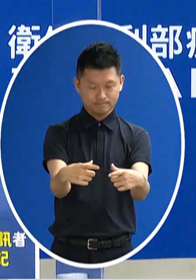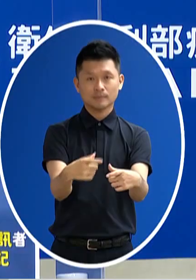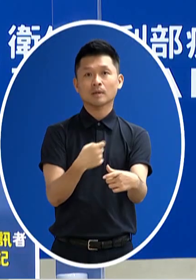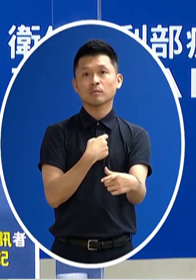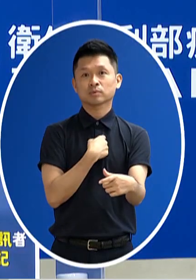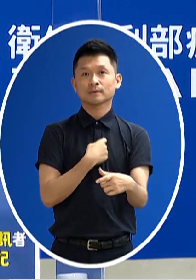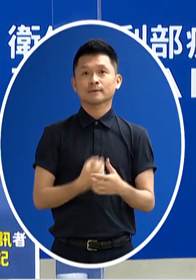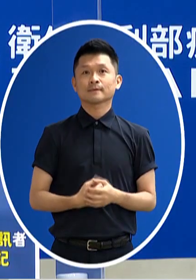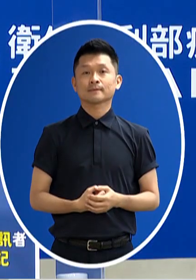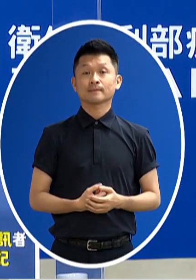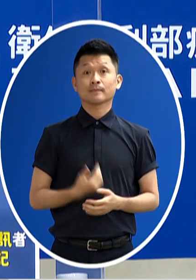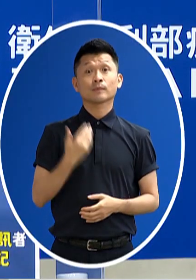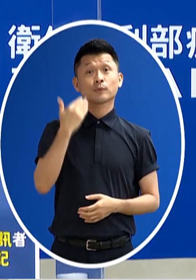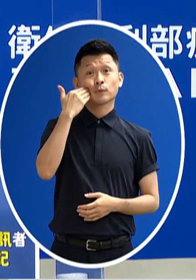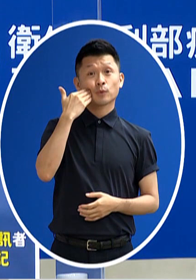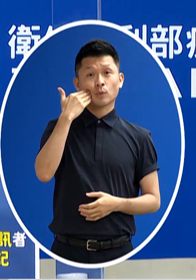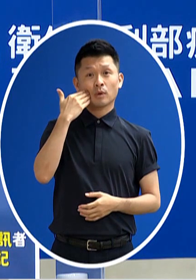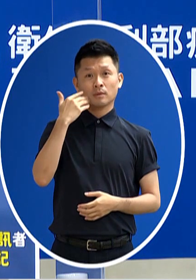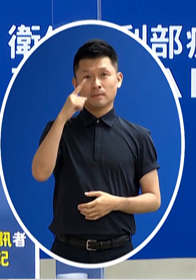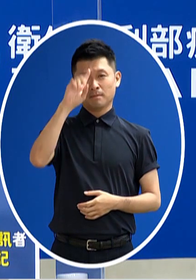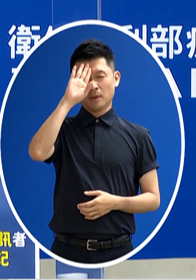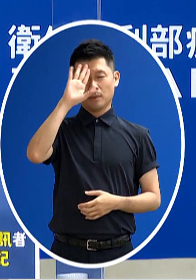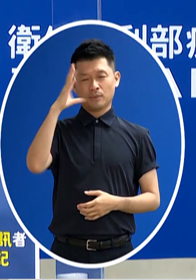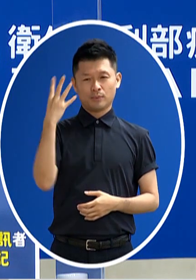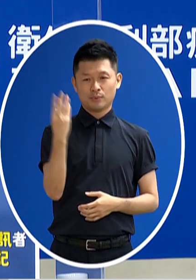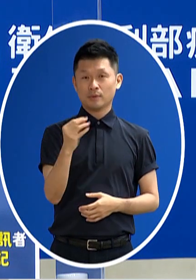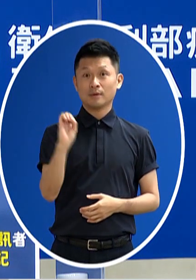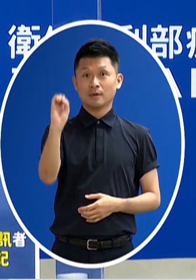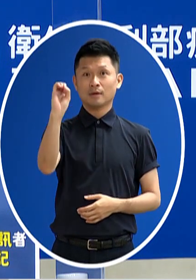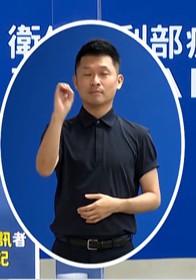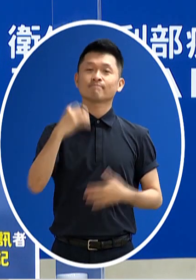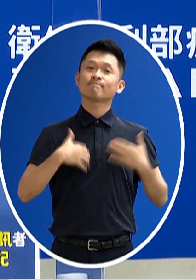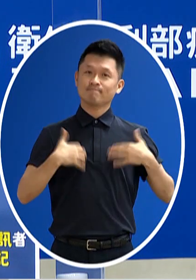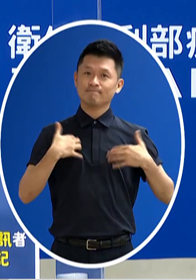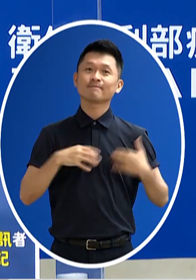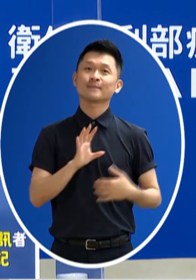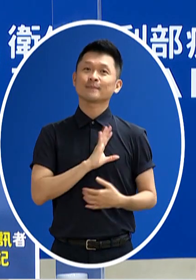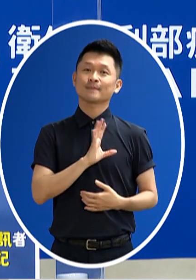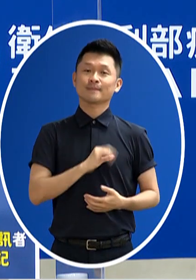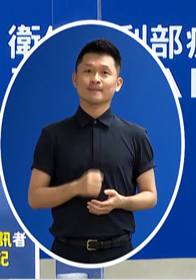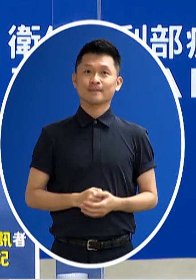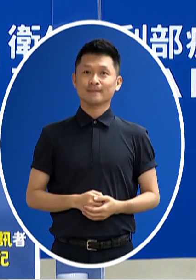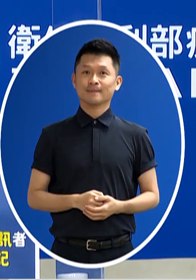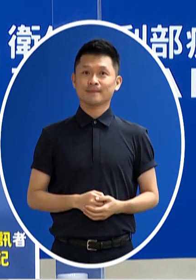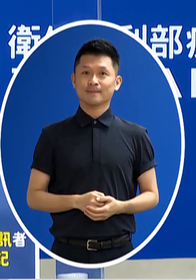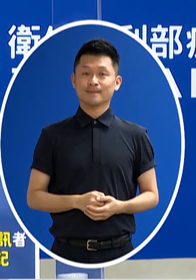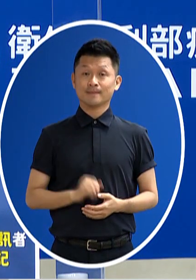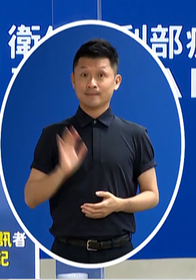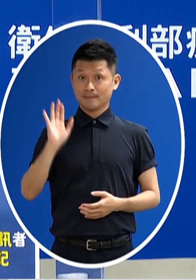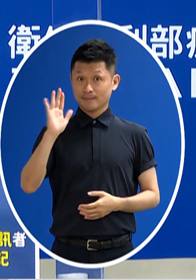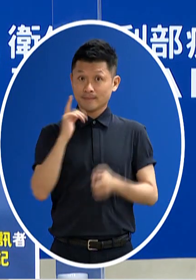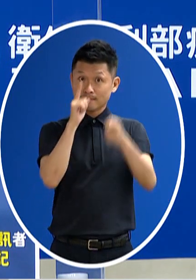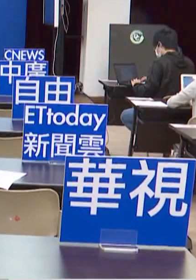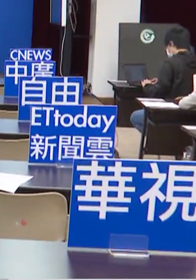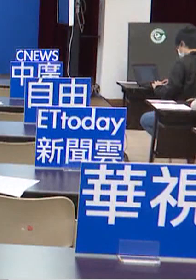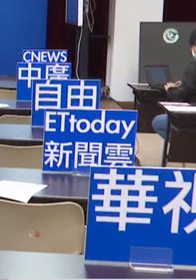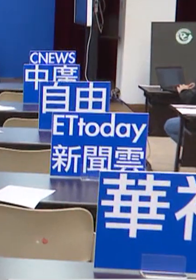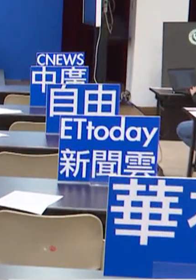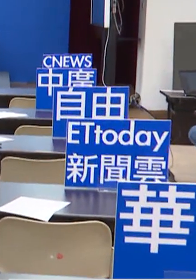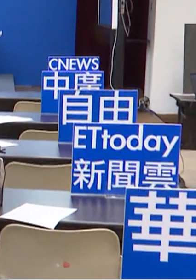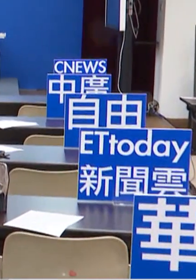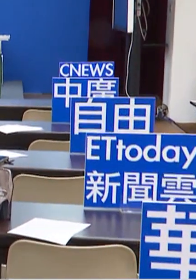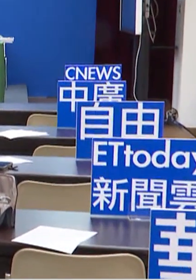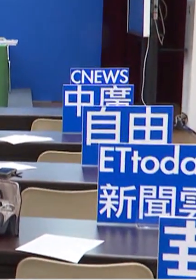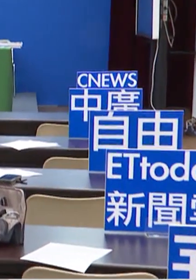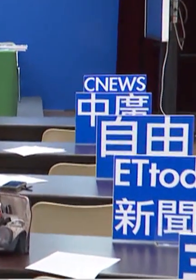了。好，当然如果能够加零，我们当然还是一样，我们还是很高兴，但是我们并不是以加零为目标。 加